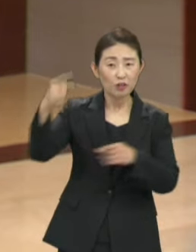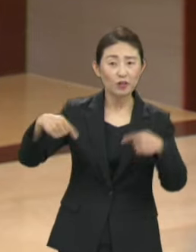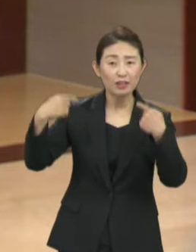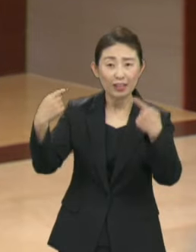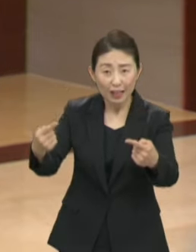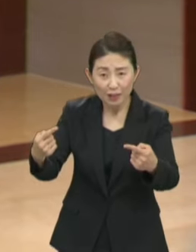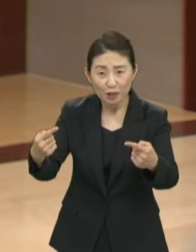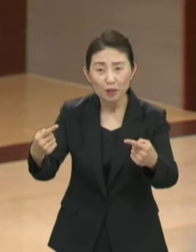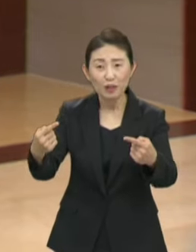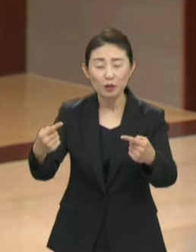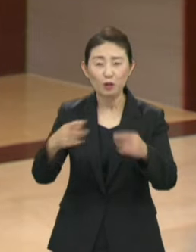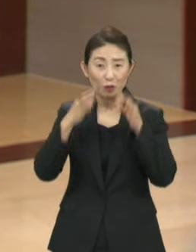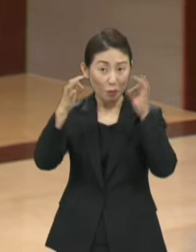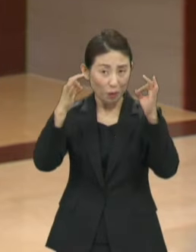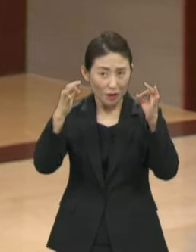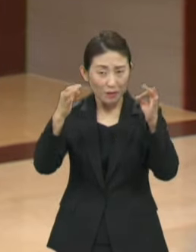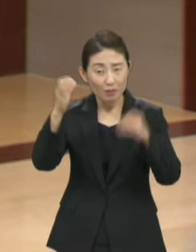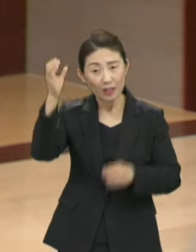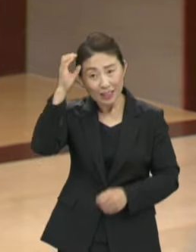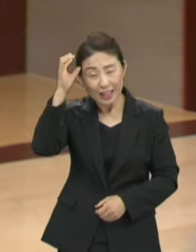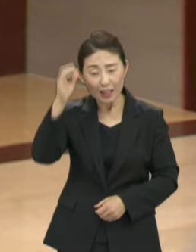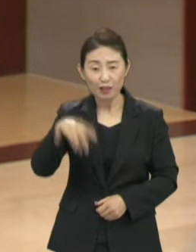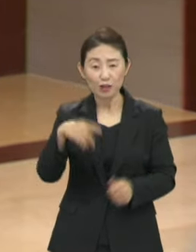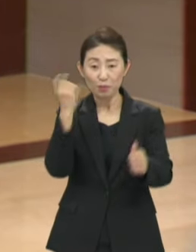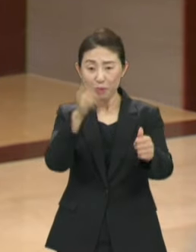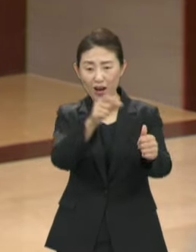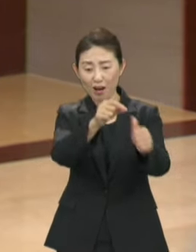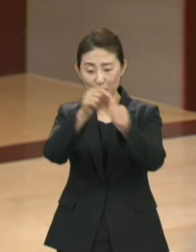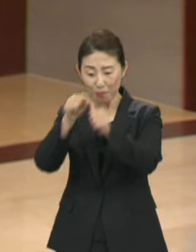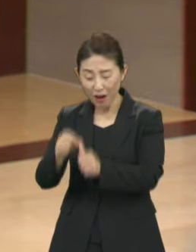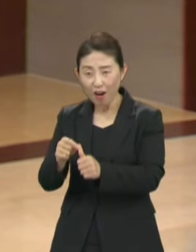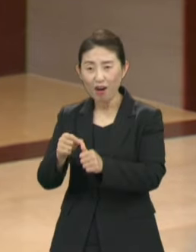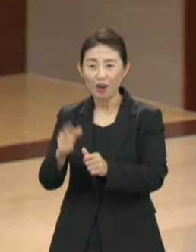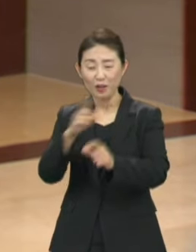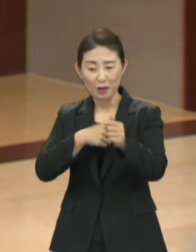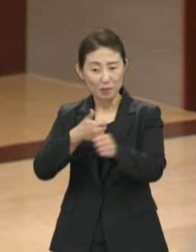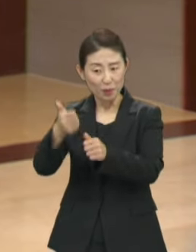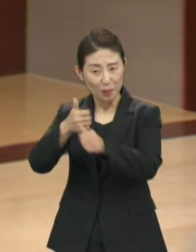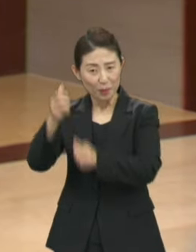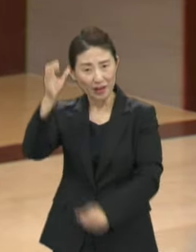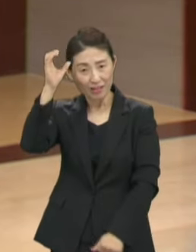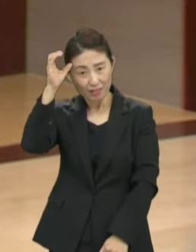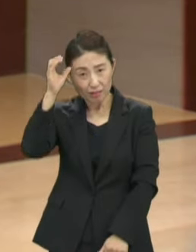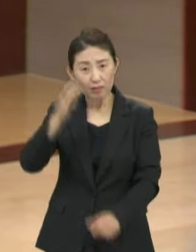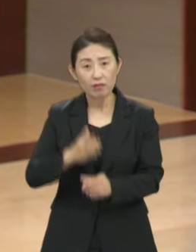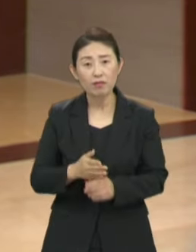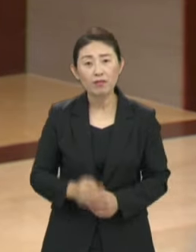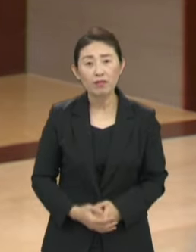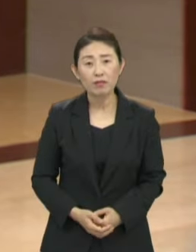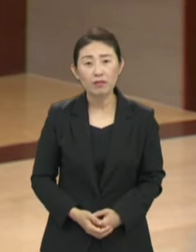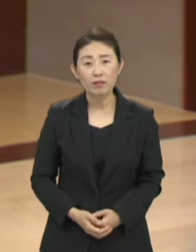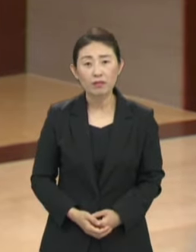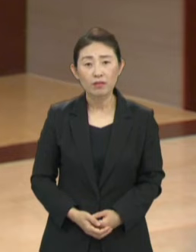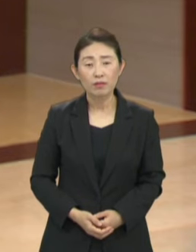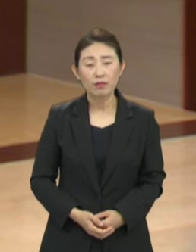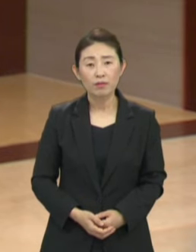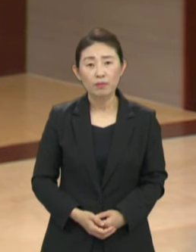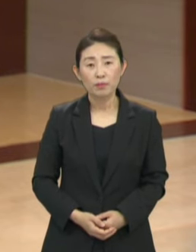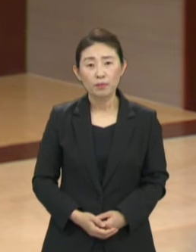달라진 전력을 보이고 있는 한화. 또 다른 특급 유망주의 합류로 더 밝은 미래를 그려볼 수 있게 됐습니다. TJB 조형준입니다.